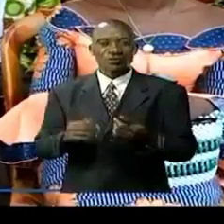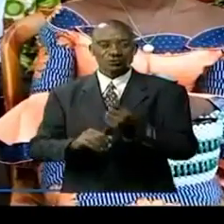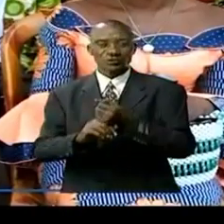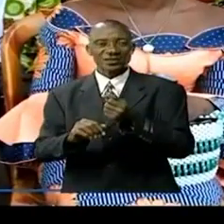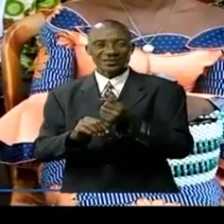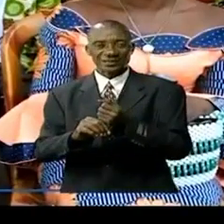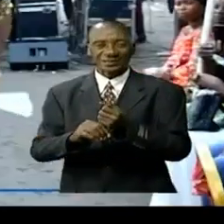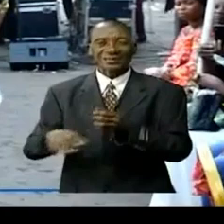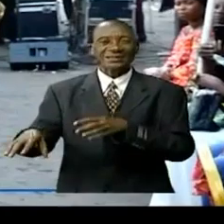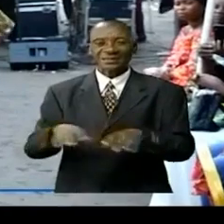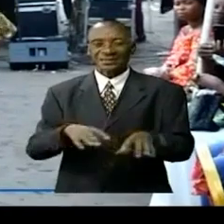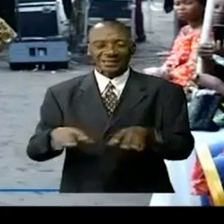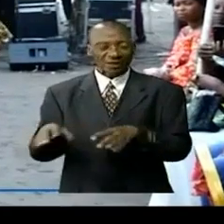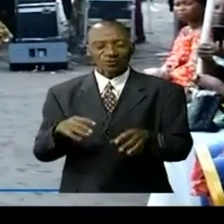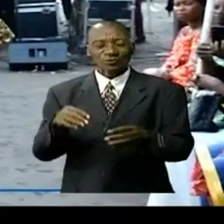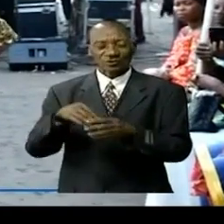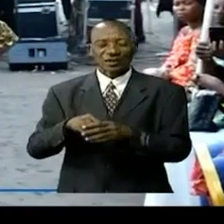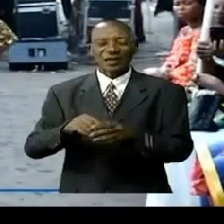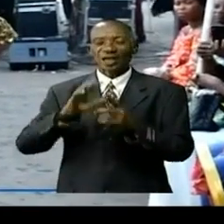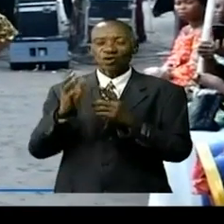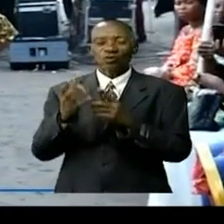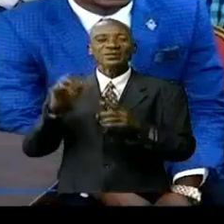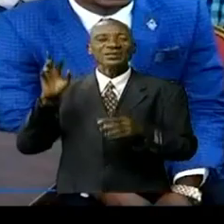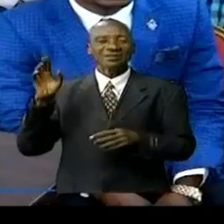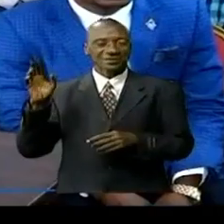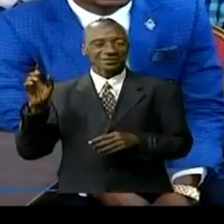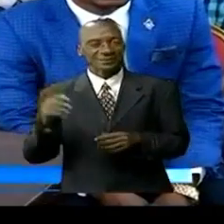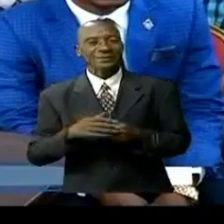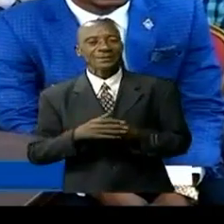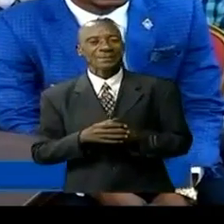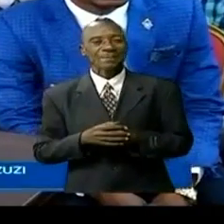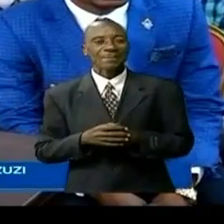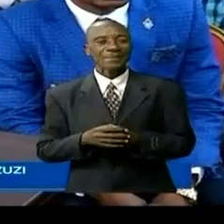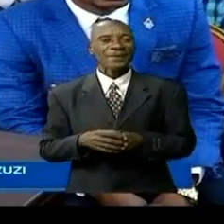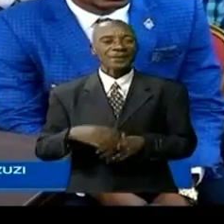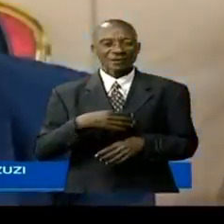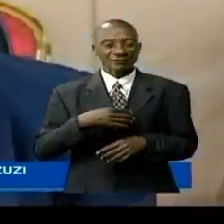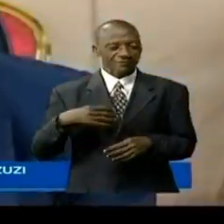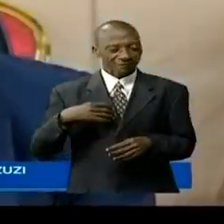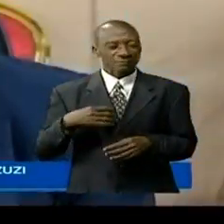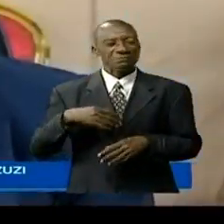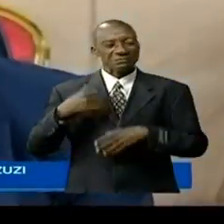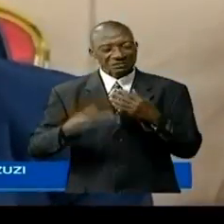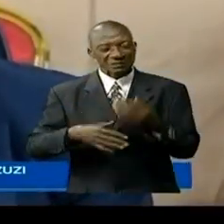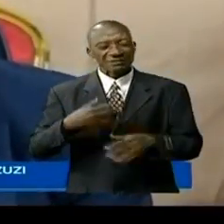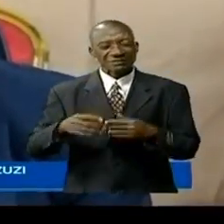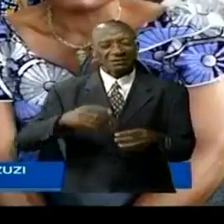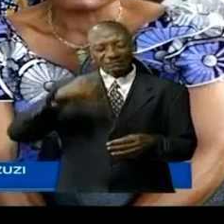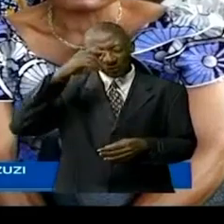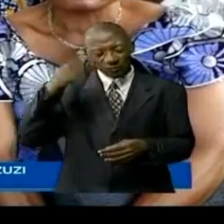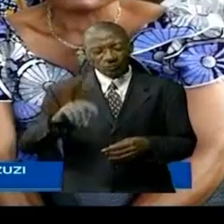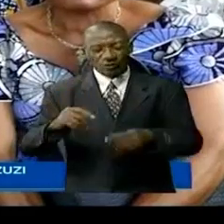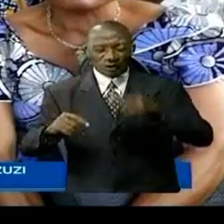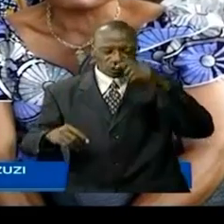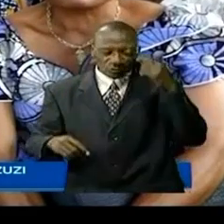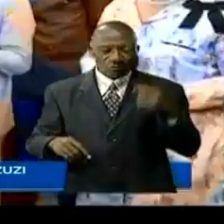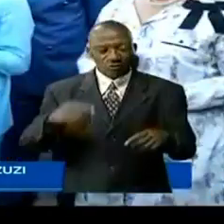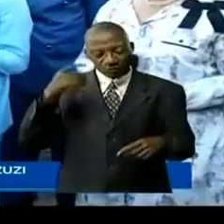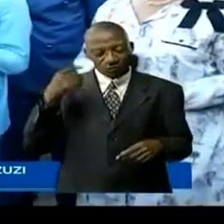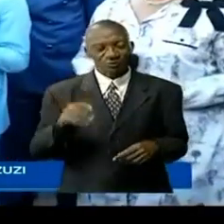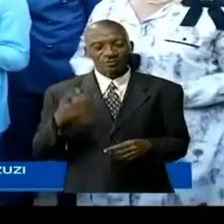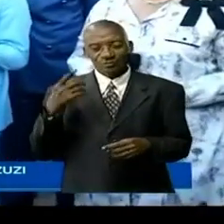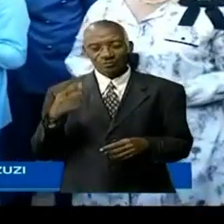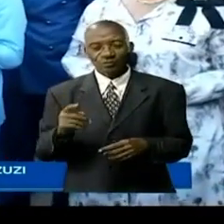En RDC, la femme s'implique de plus en plus dans les durs labeurs afin de valoriser les produits servant à la consommation et